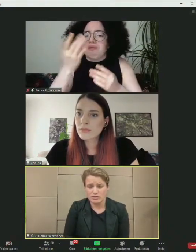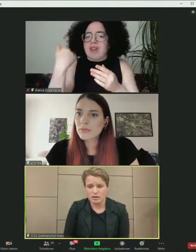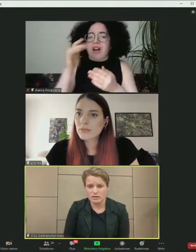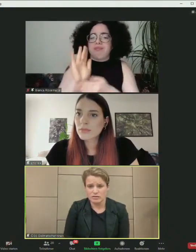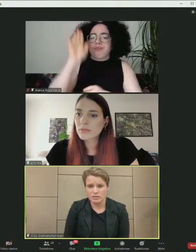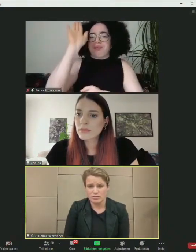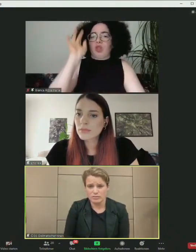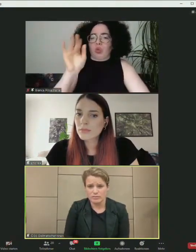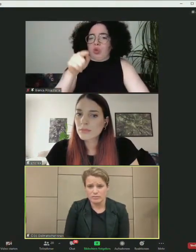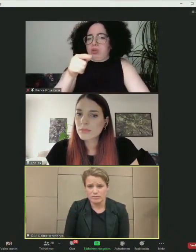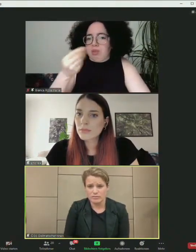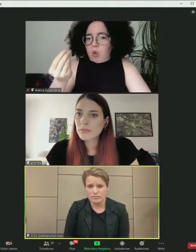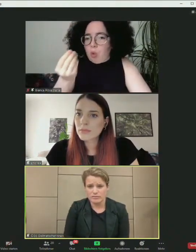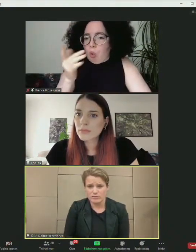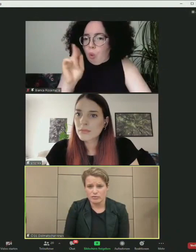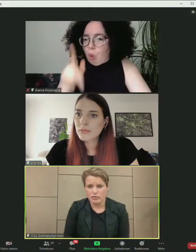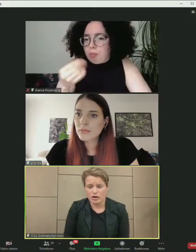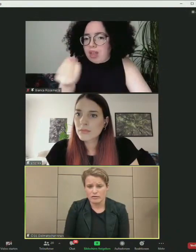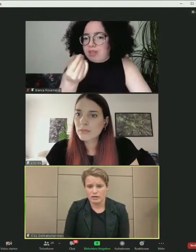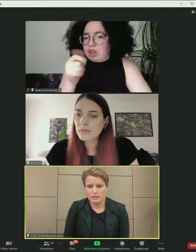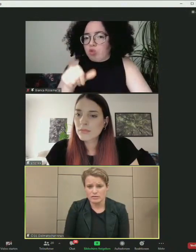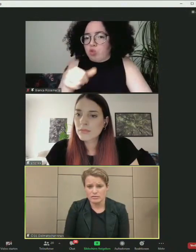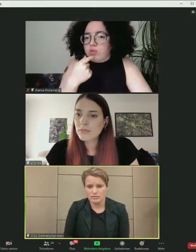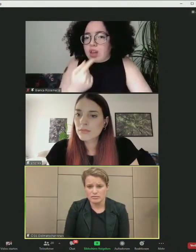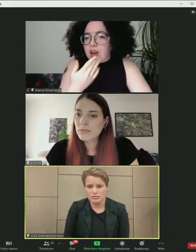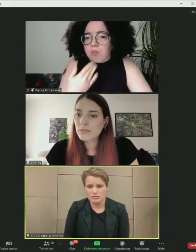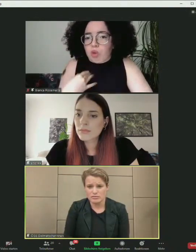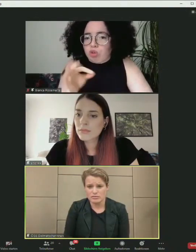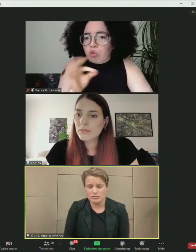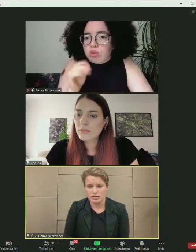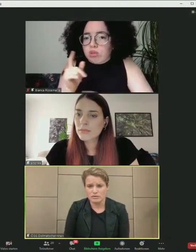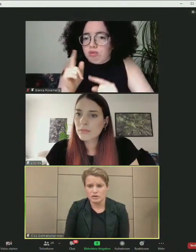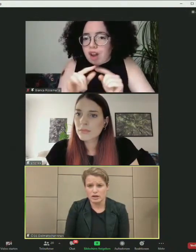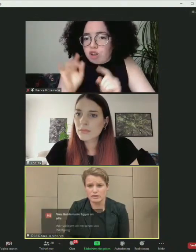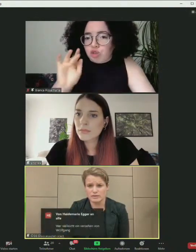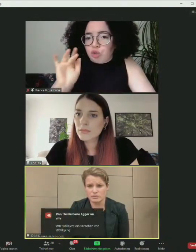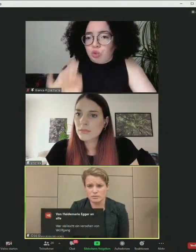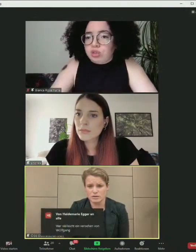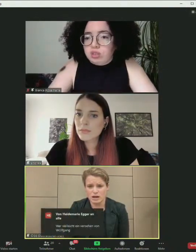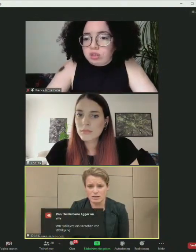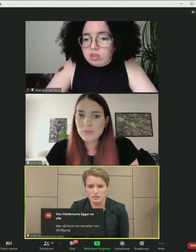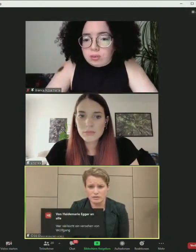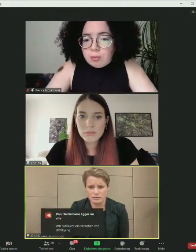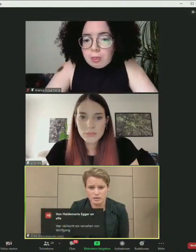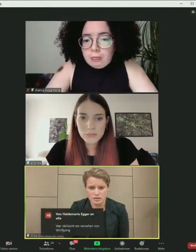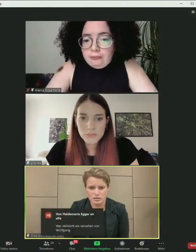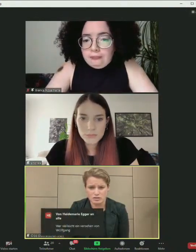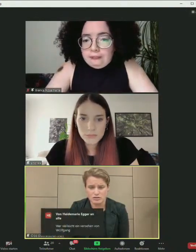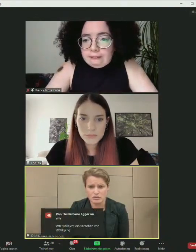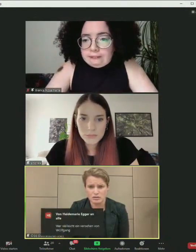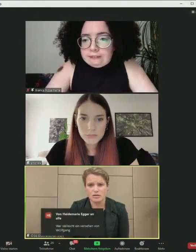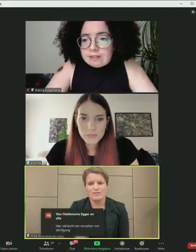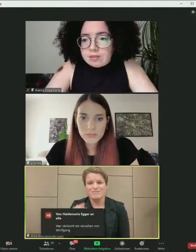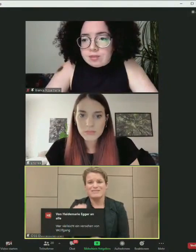Da ist noch eine Hand gehoben. Vorher vielleicht. Vielleicht wollte noch etwas dazu sagen, oder was falsch?